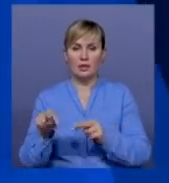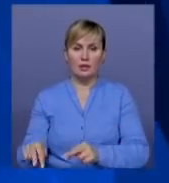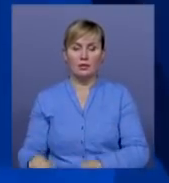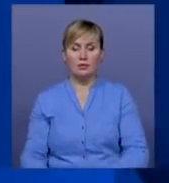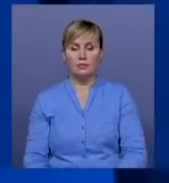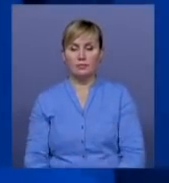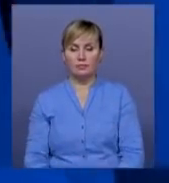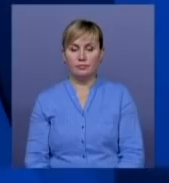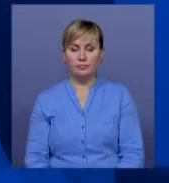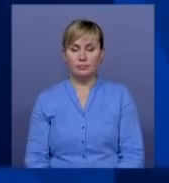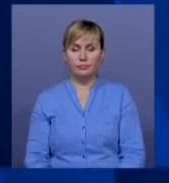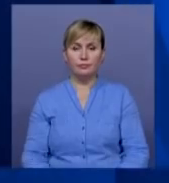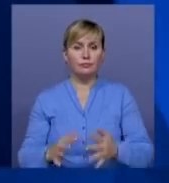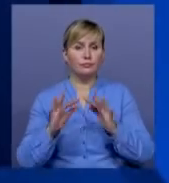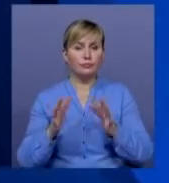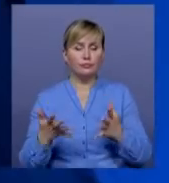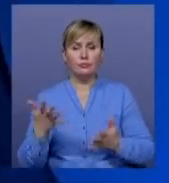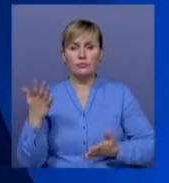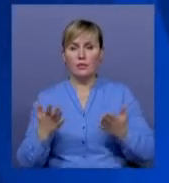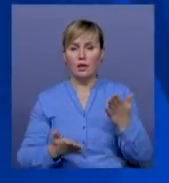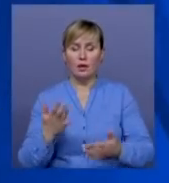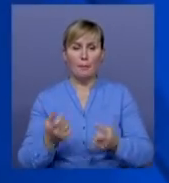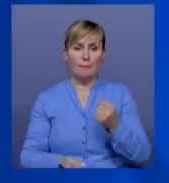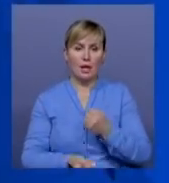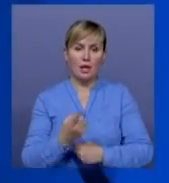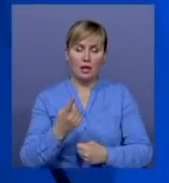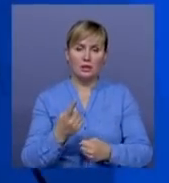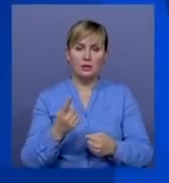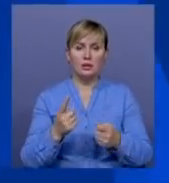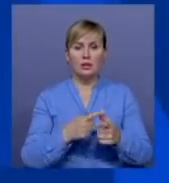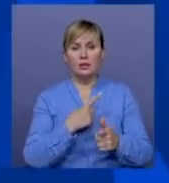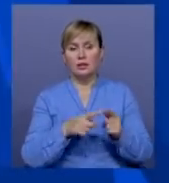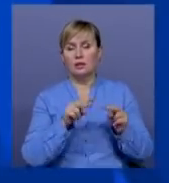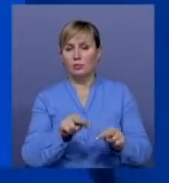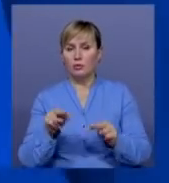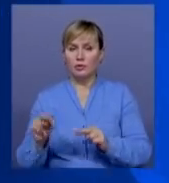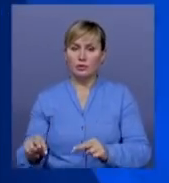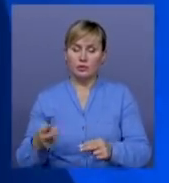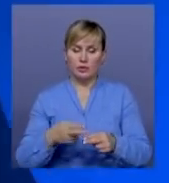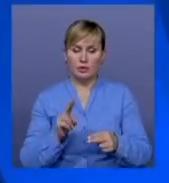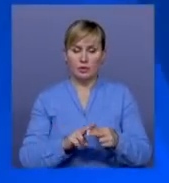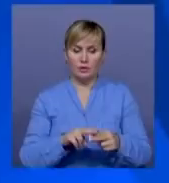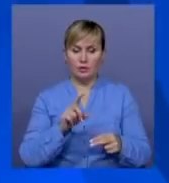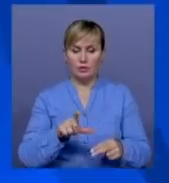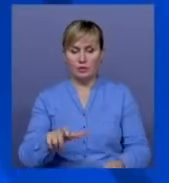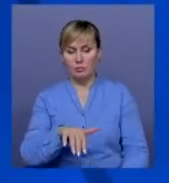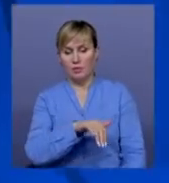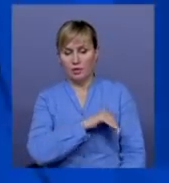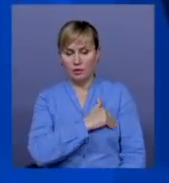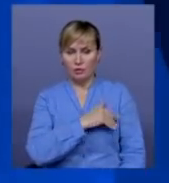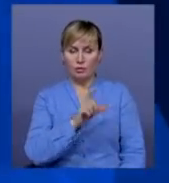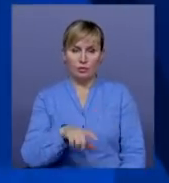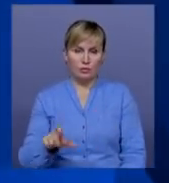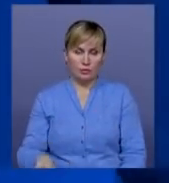В случае, если появятся при наблюдении этих людей, среди них температурующих